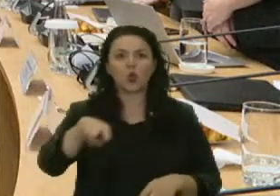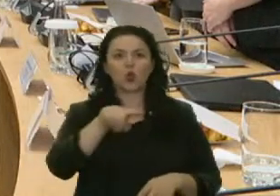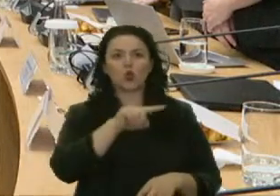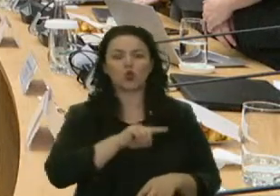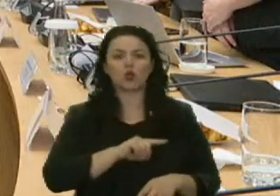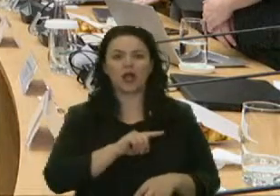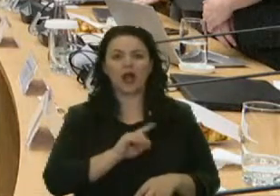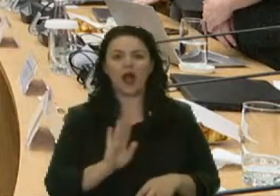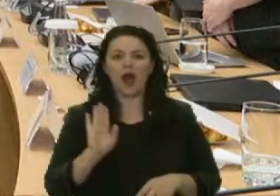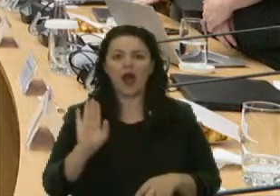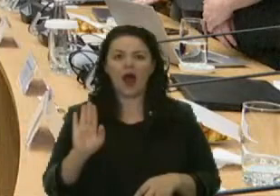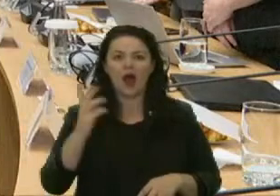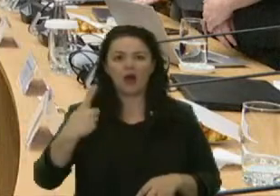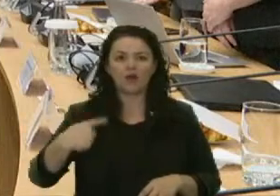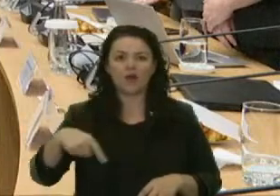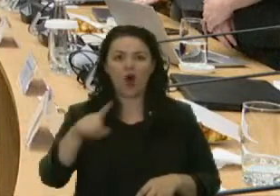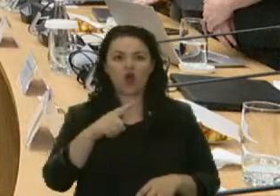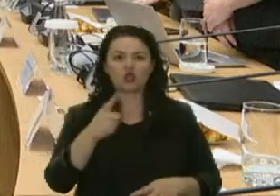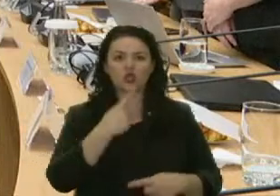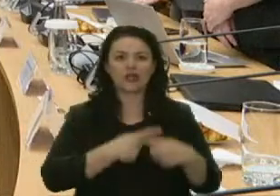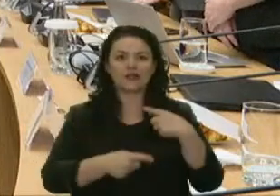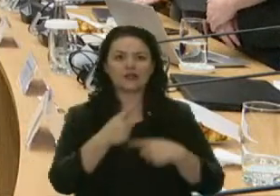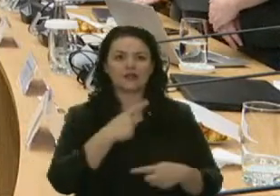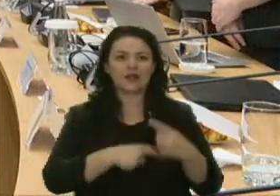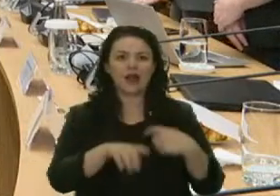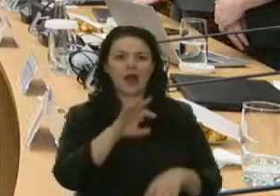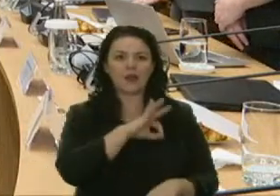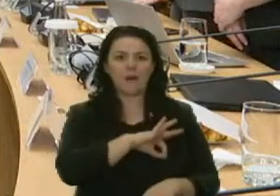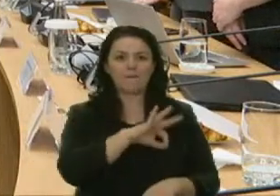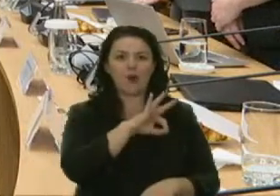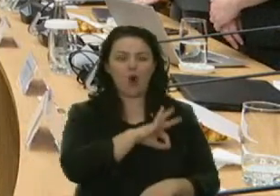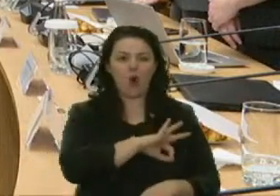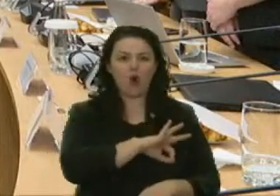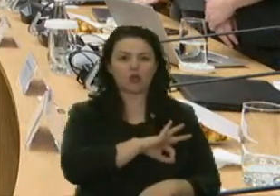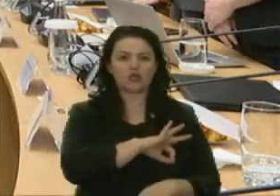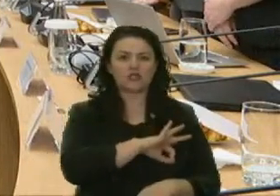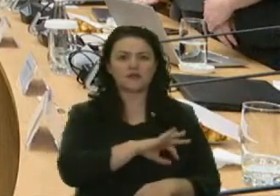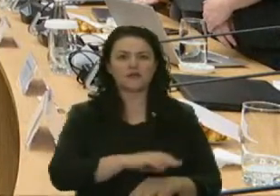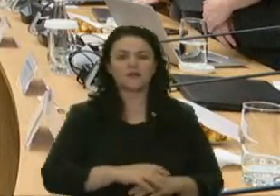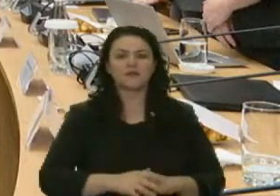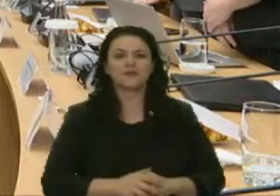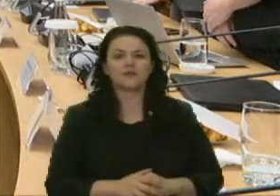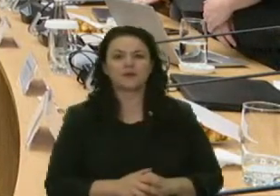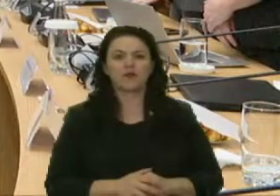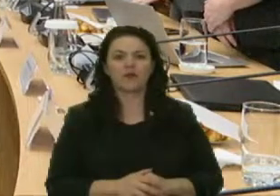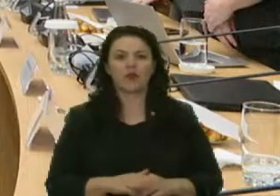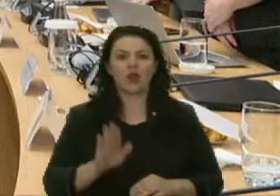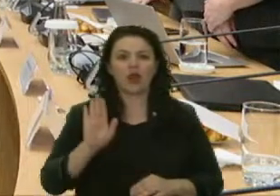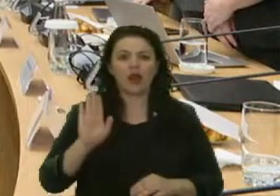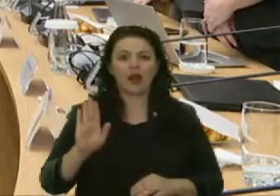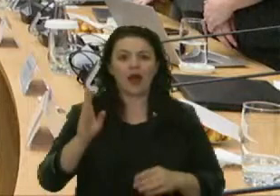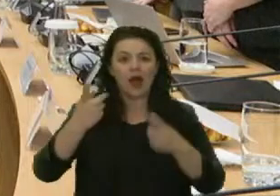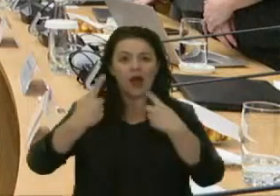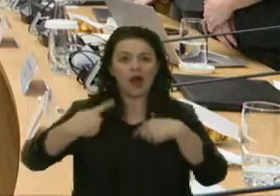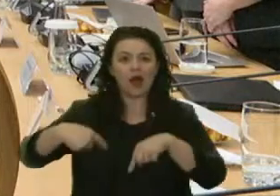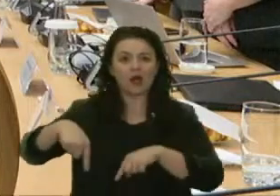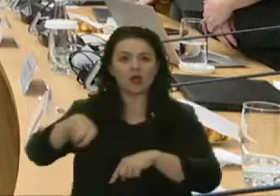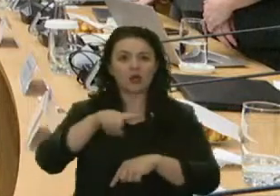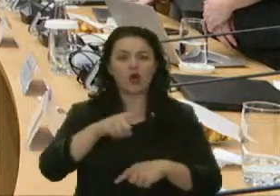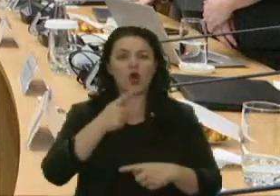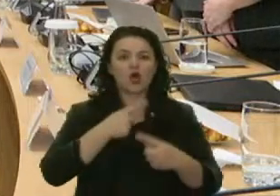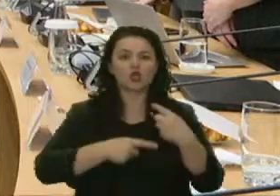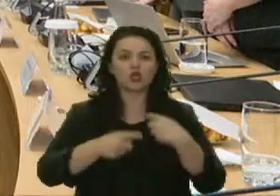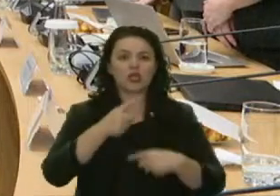română națiune ai noștri stră nep